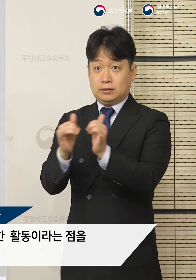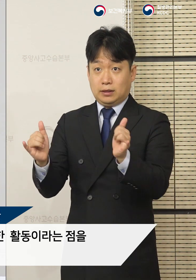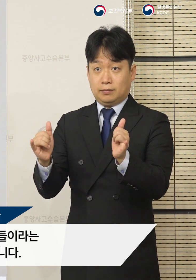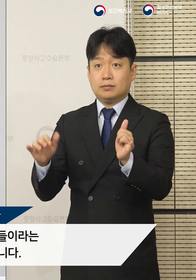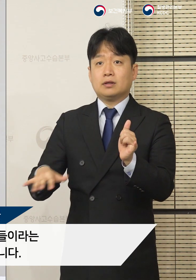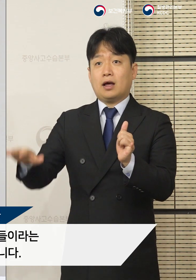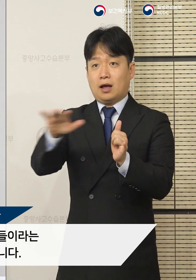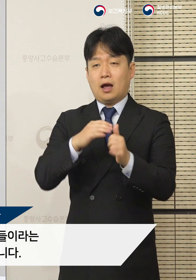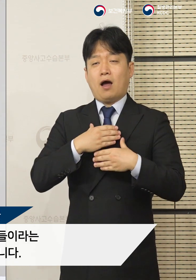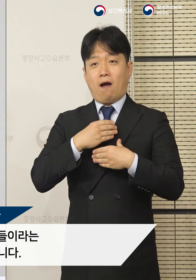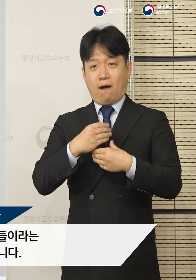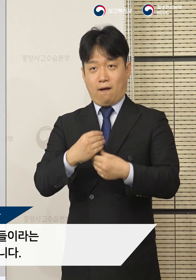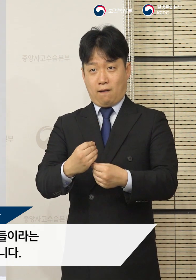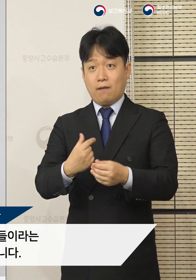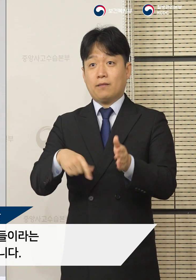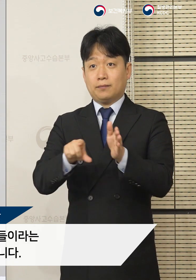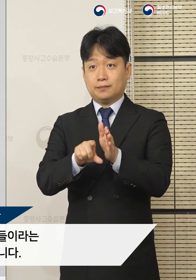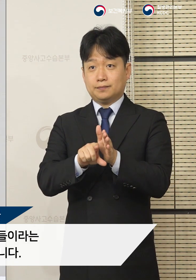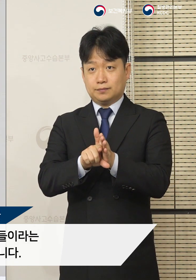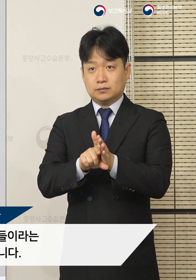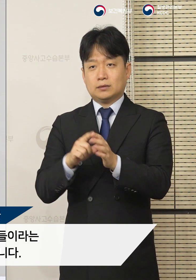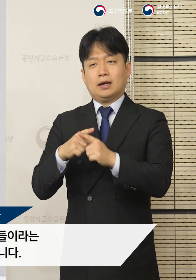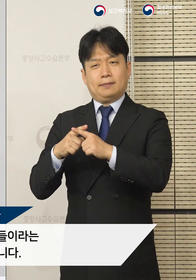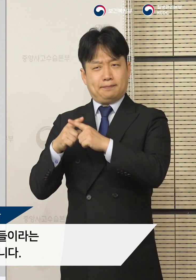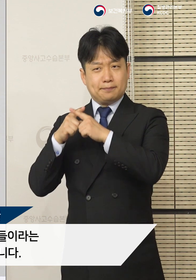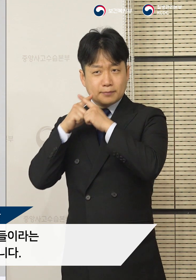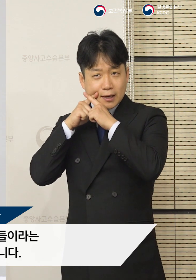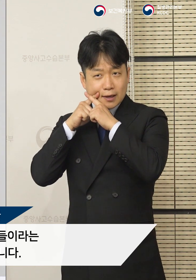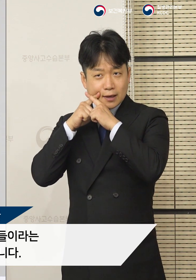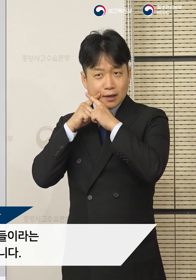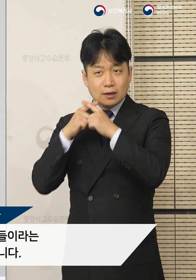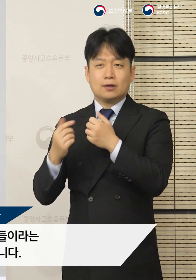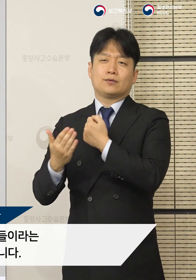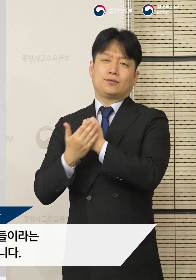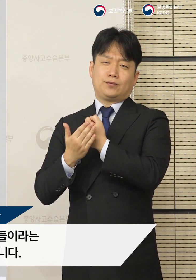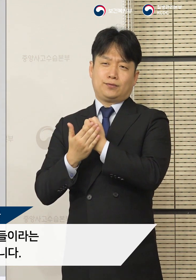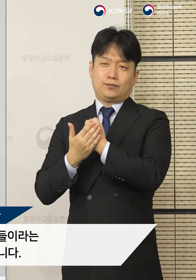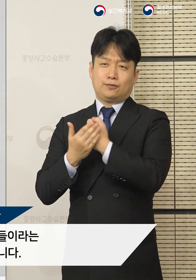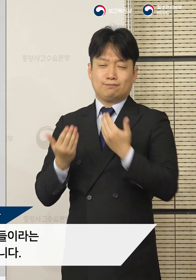대해 우리 사회 모두의 안전을 위해 희생과 협력을 하는